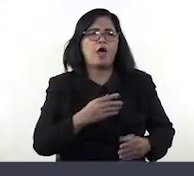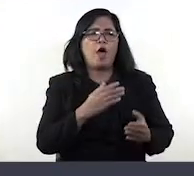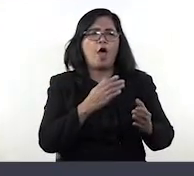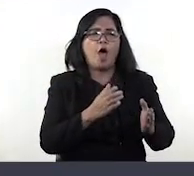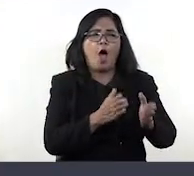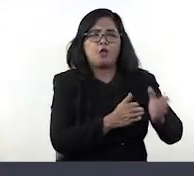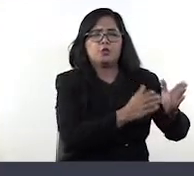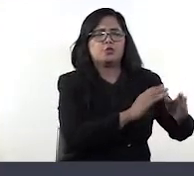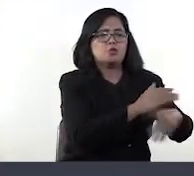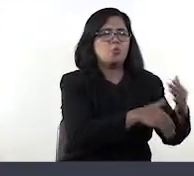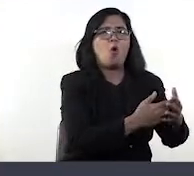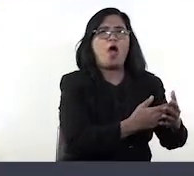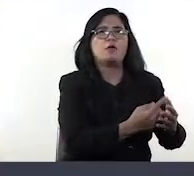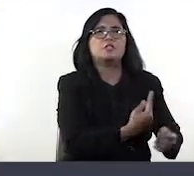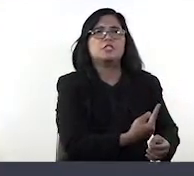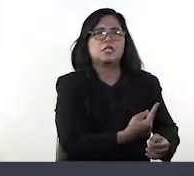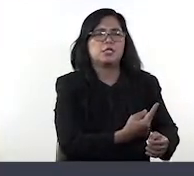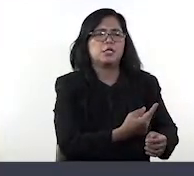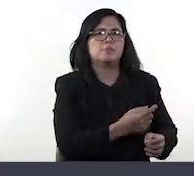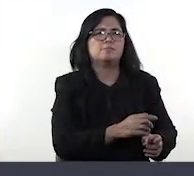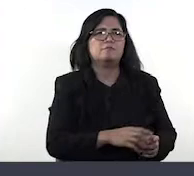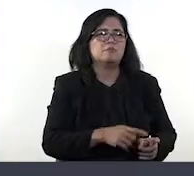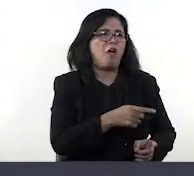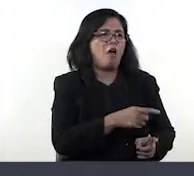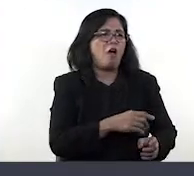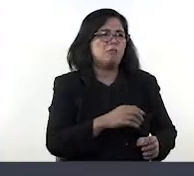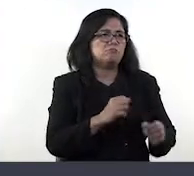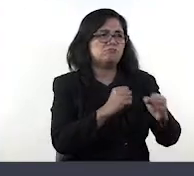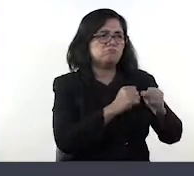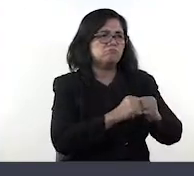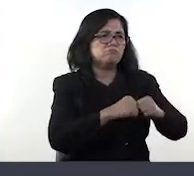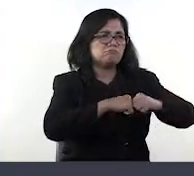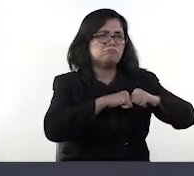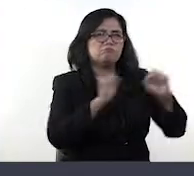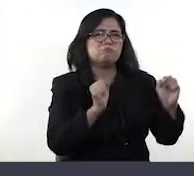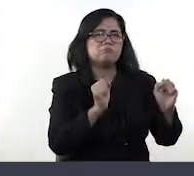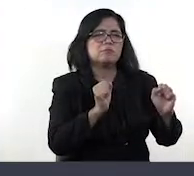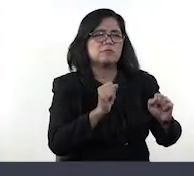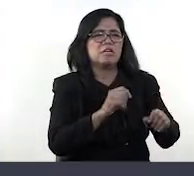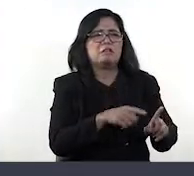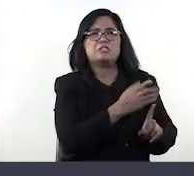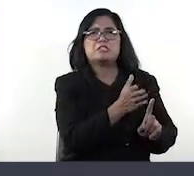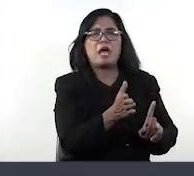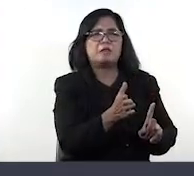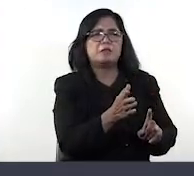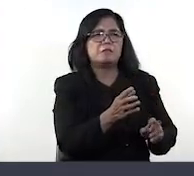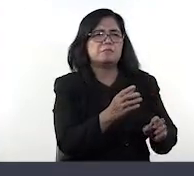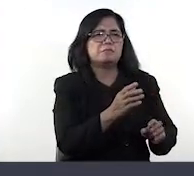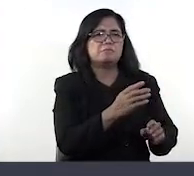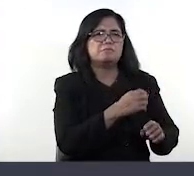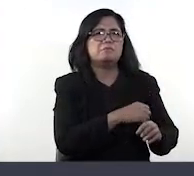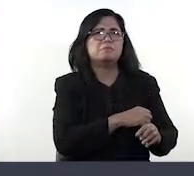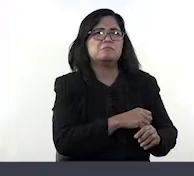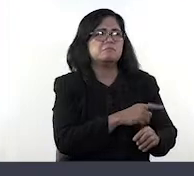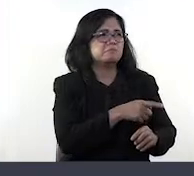pokoknya kalau saya nggak suka berarti sesat kalau saya enggak setuju berarti sesat Hai kalau saya nggak terima atau